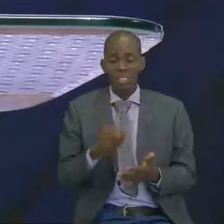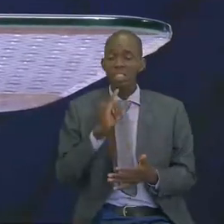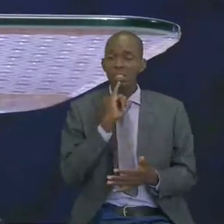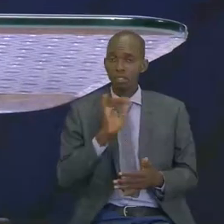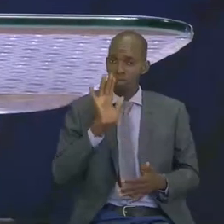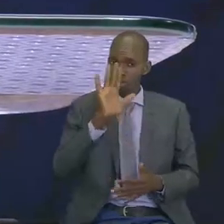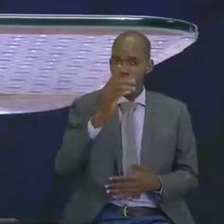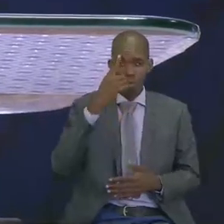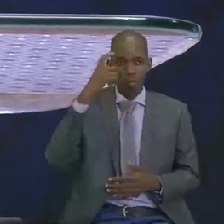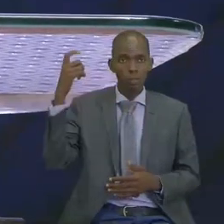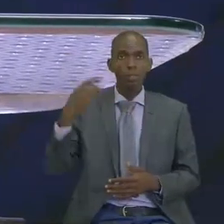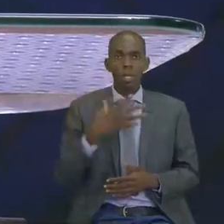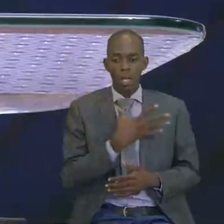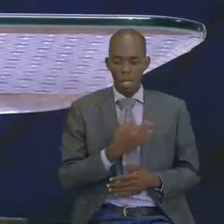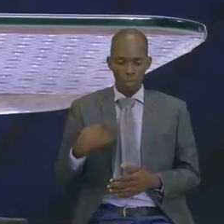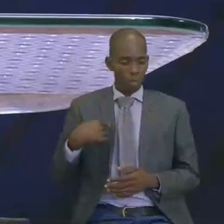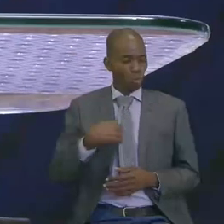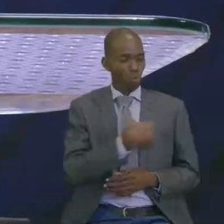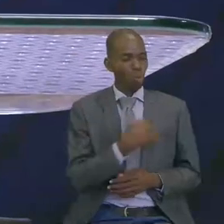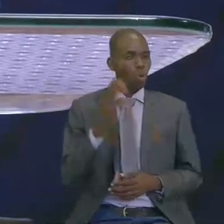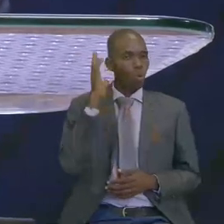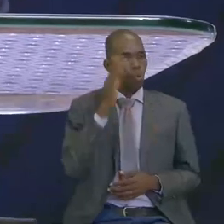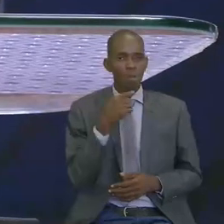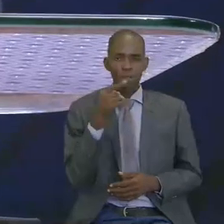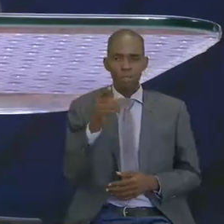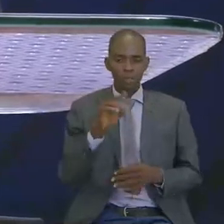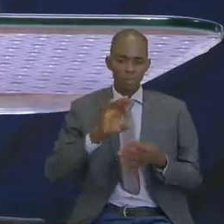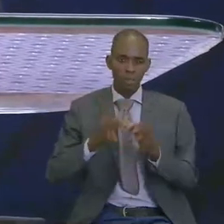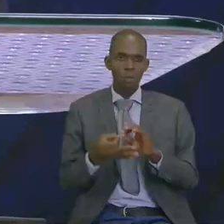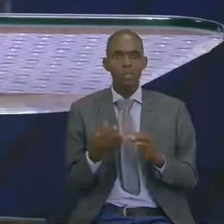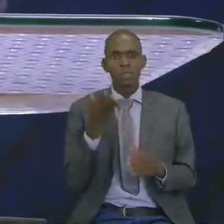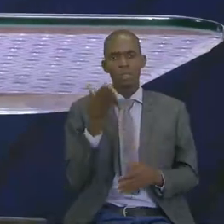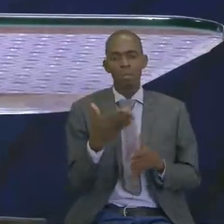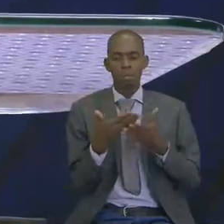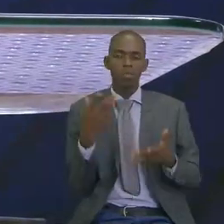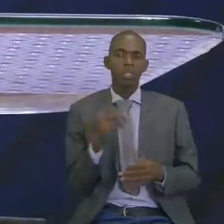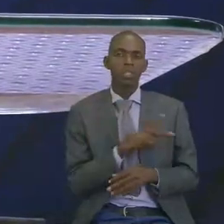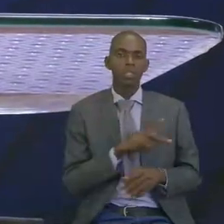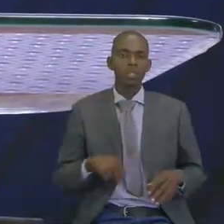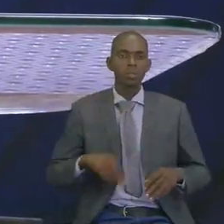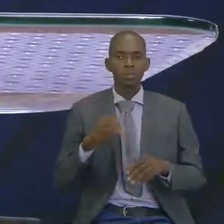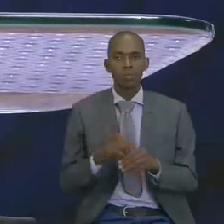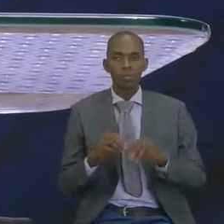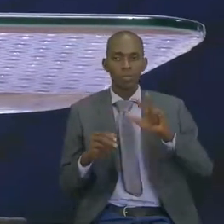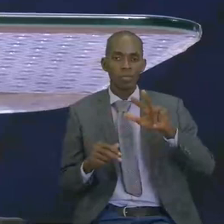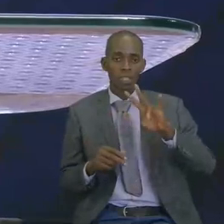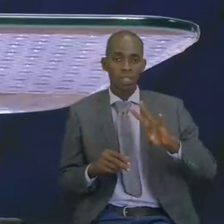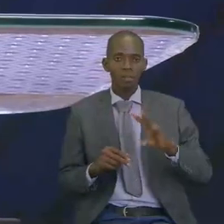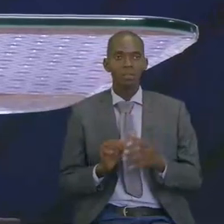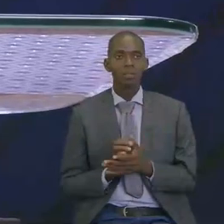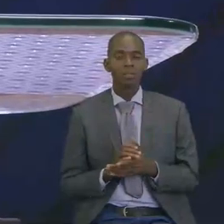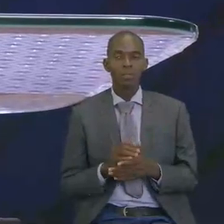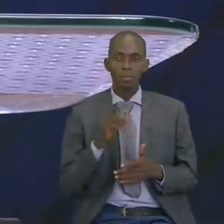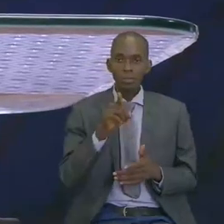donnerons l'explication devant le roi. Et le verset 37 dit, ô